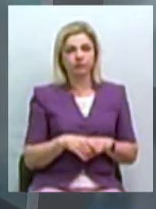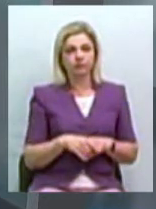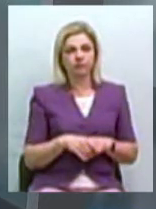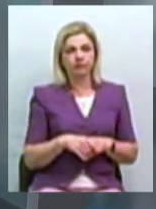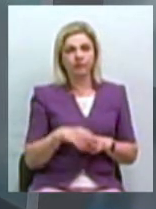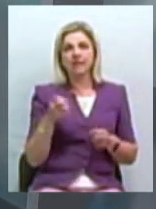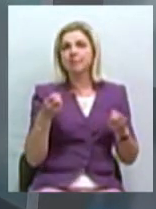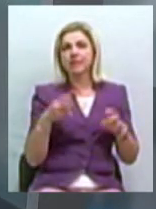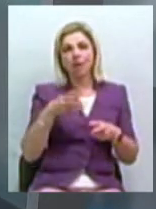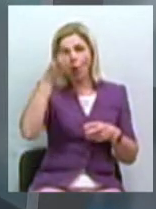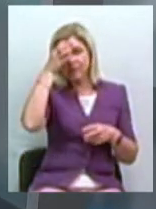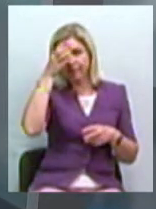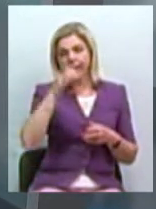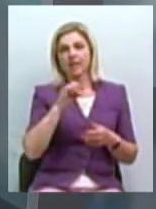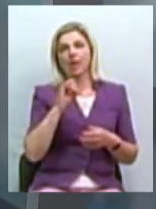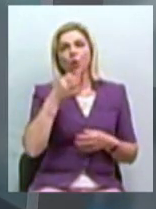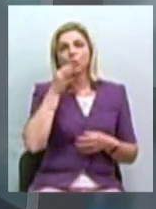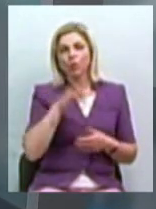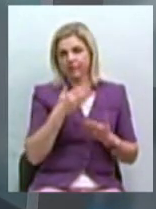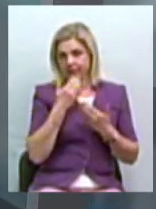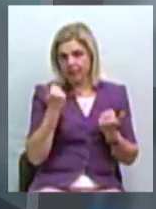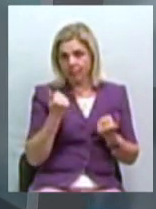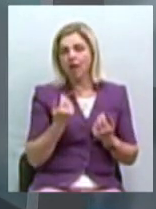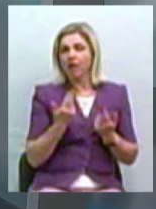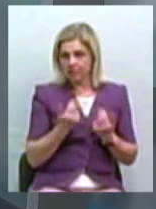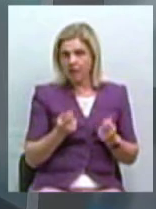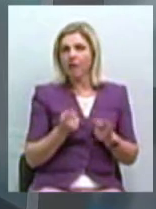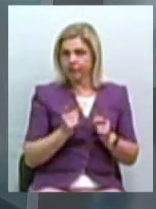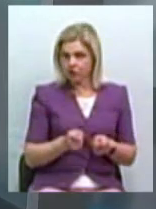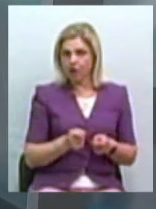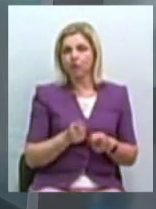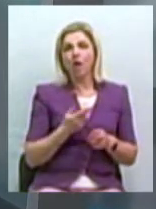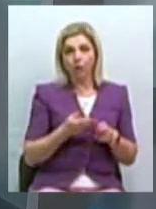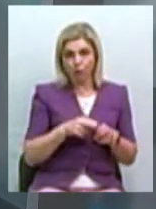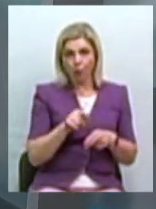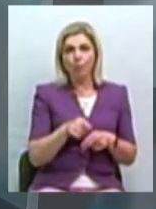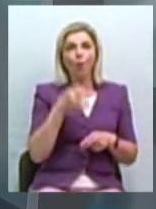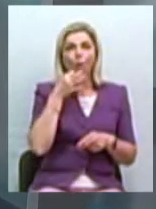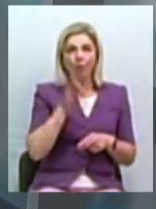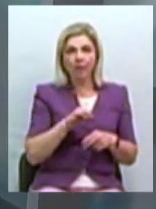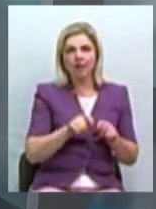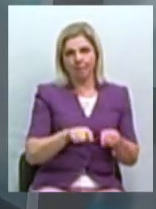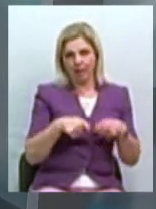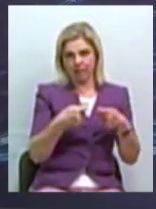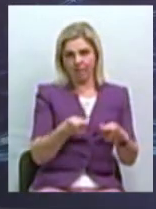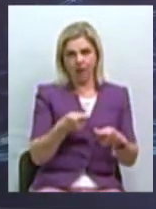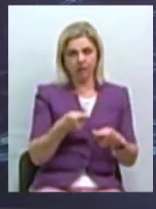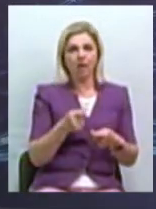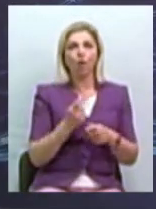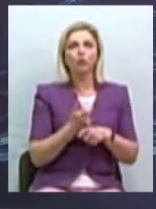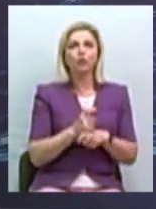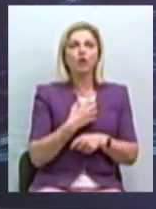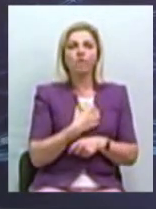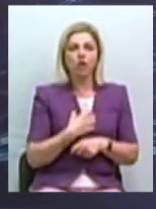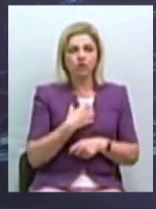ні спеціальної освіти, ні опиту. І досвіду не мають. Так, звичайно. Тому ми саме ці опити передавали, цей досвід. Дуже важливо.